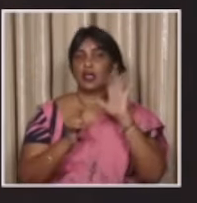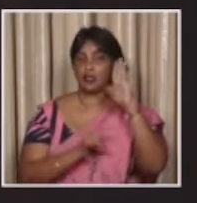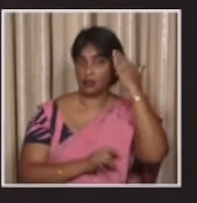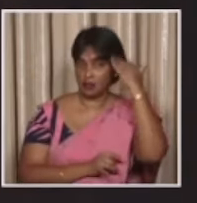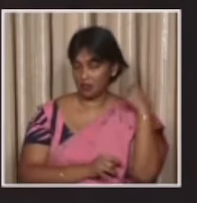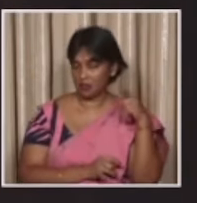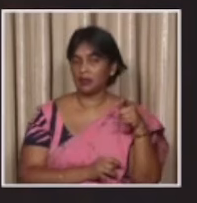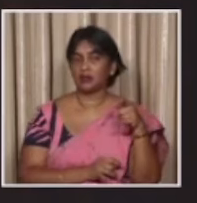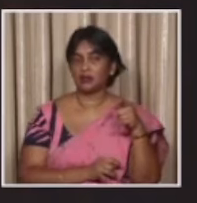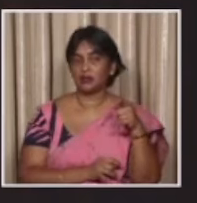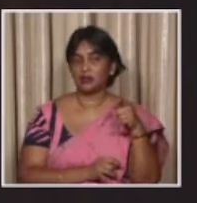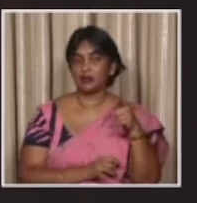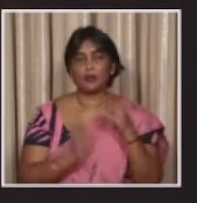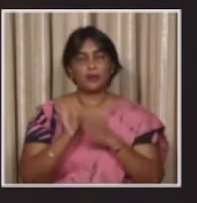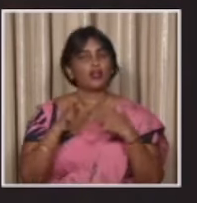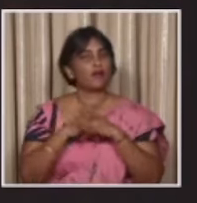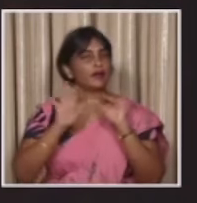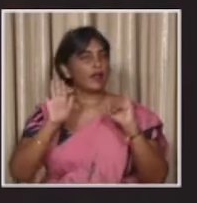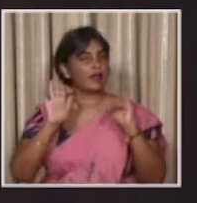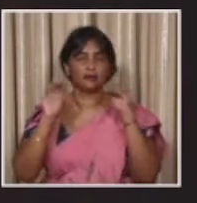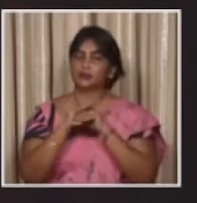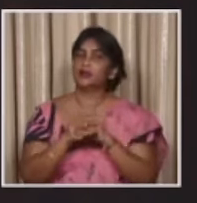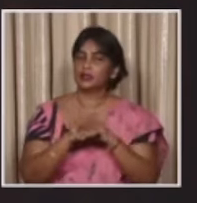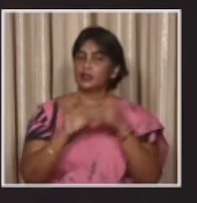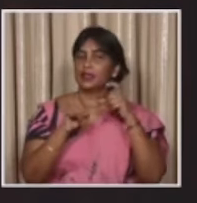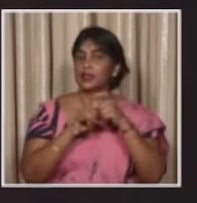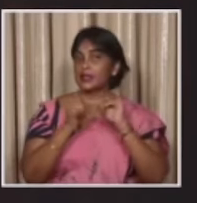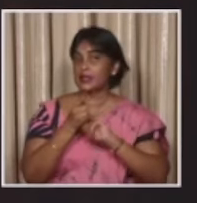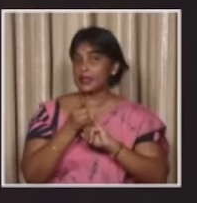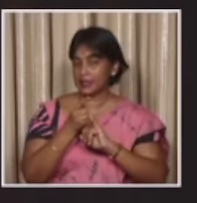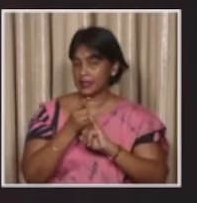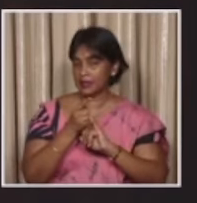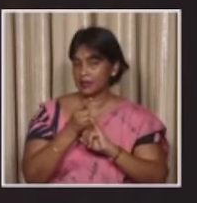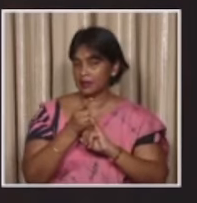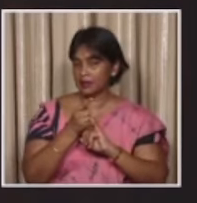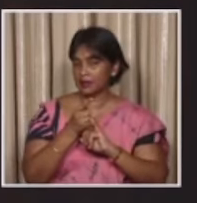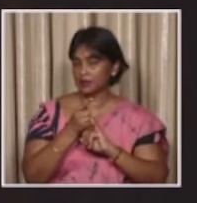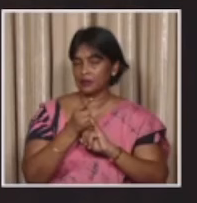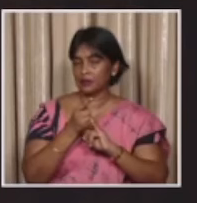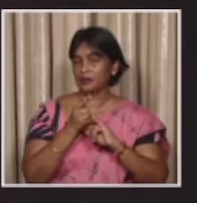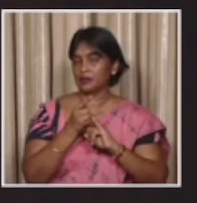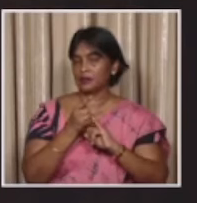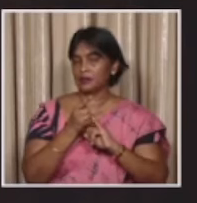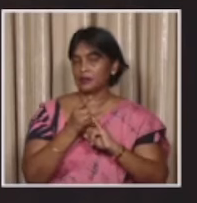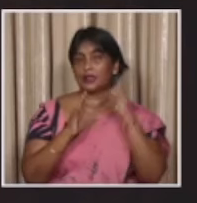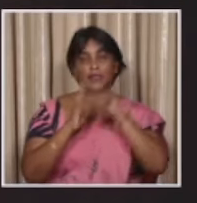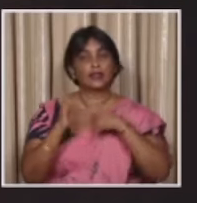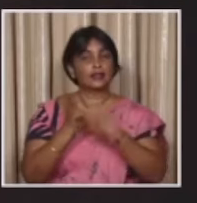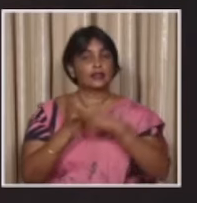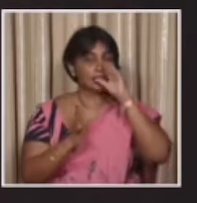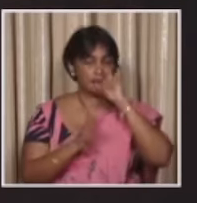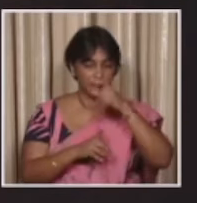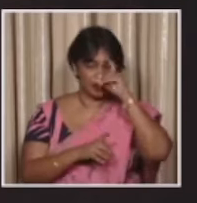බණ්ඩාර මැතිණියගේ කාලේ මෙගාවොට් 6ක් එකතු වුණා. ඒ වගේම DS සේනානායක සිරිමා JR ජවර්ධන